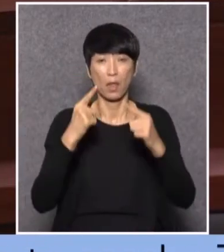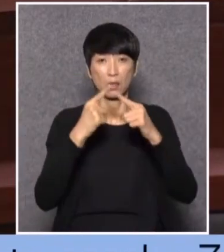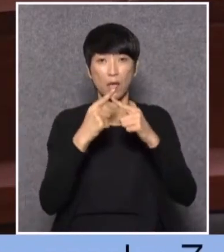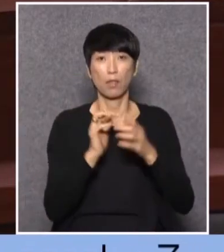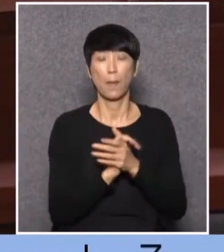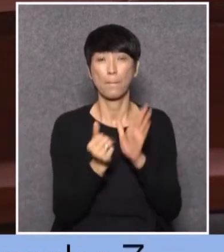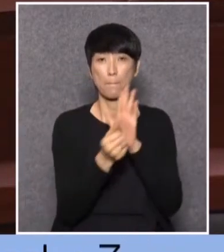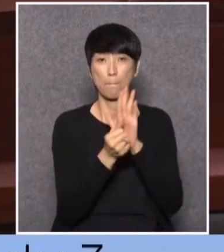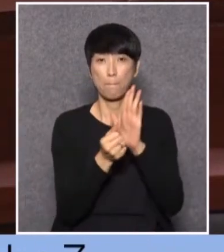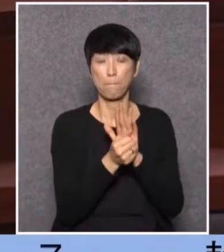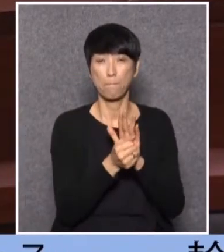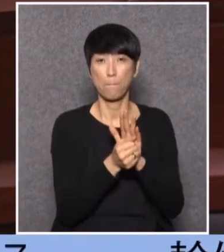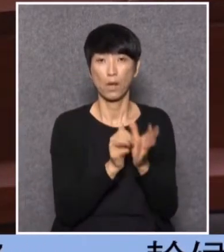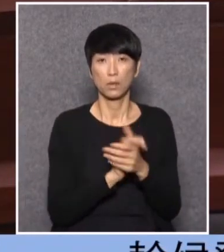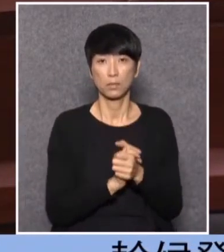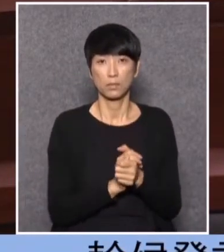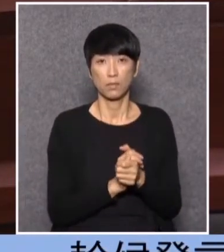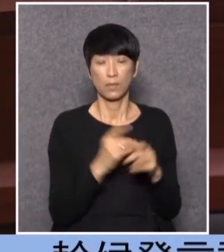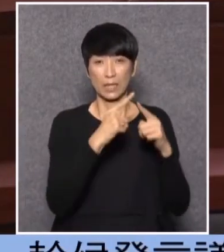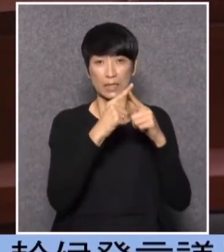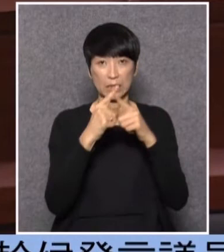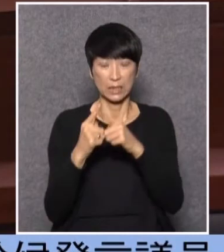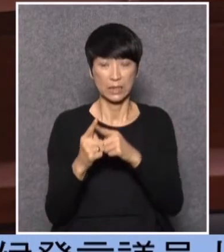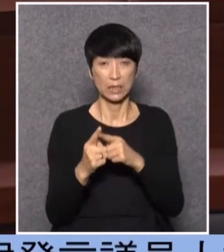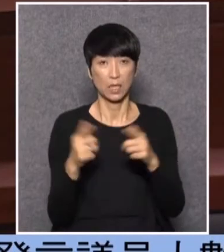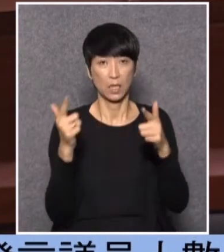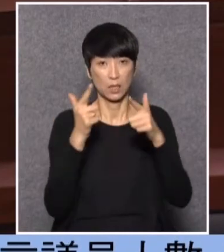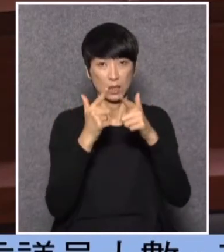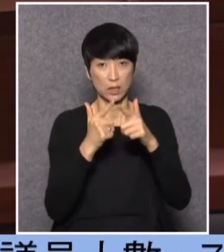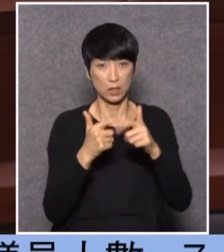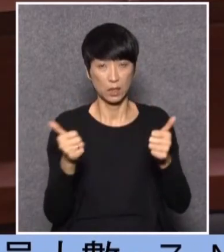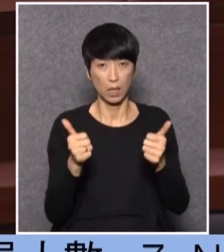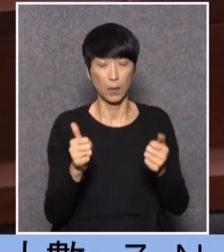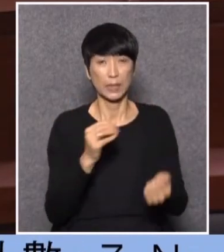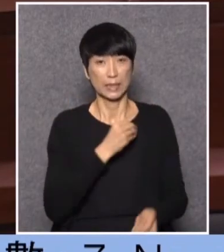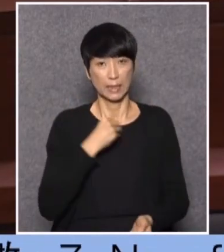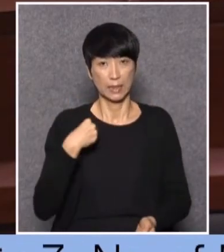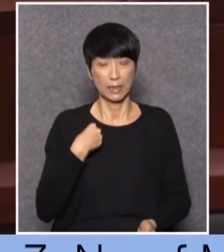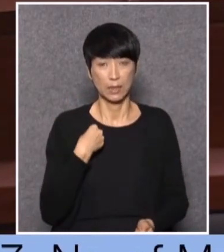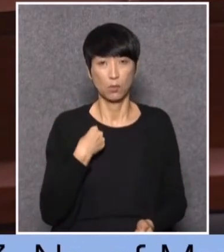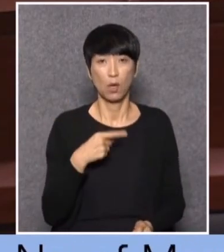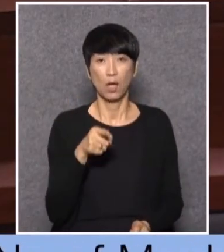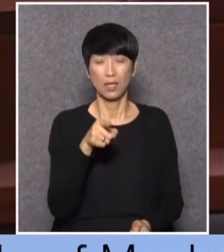提供咧。適切的治療，令到這個病